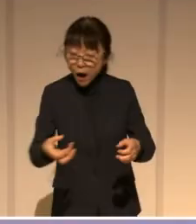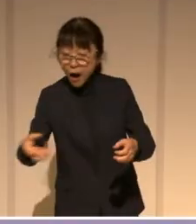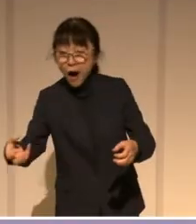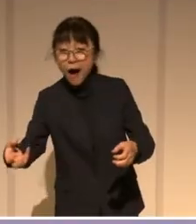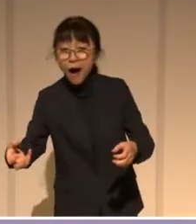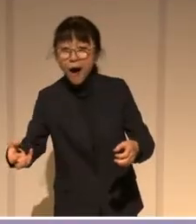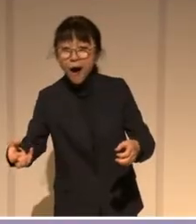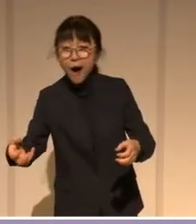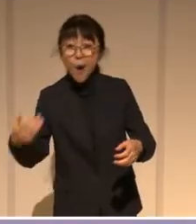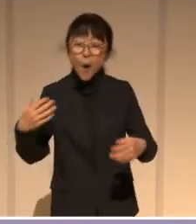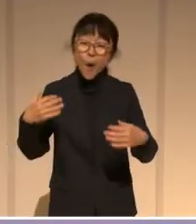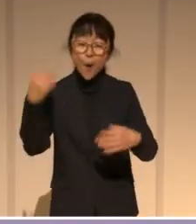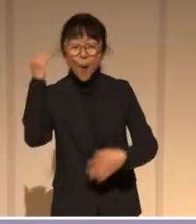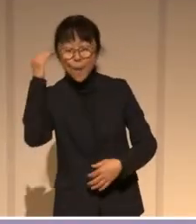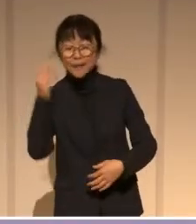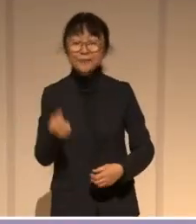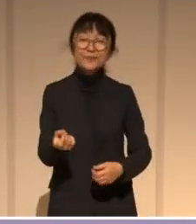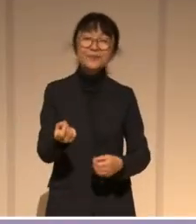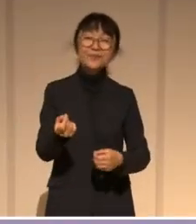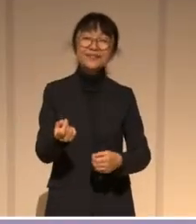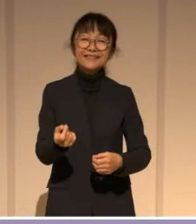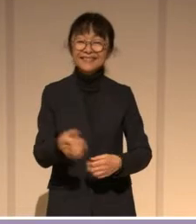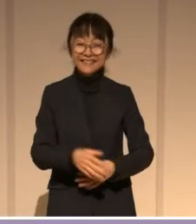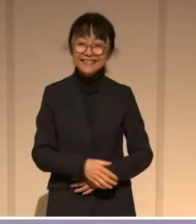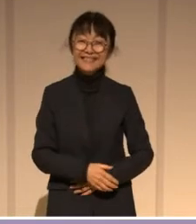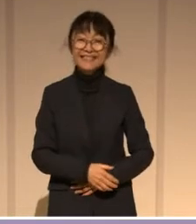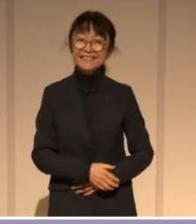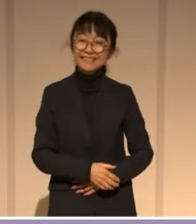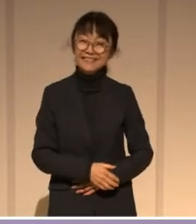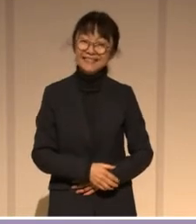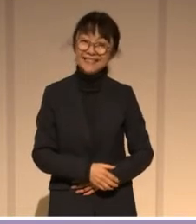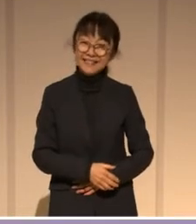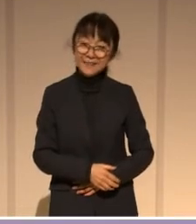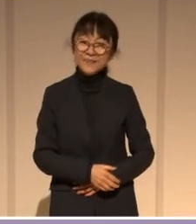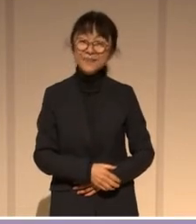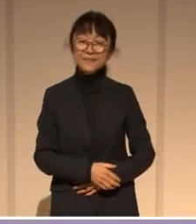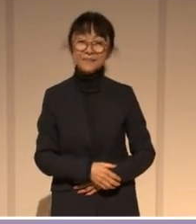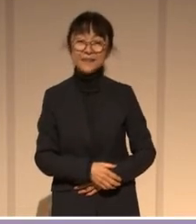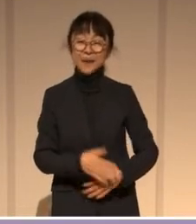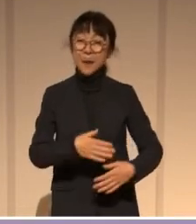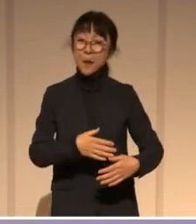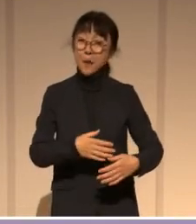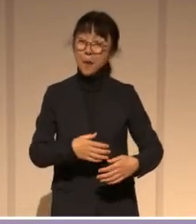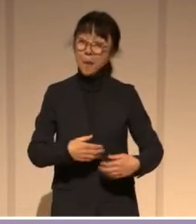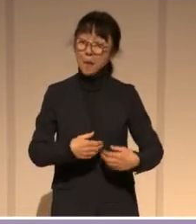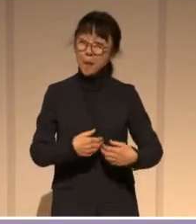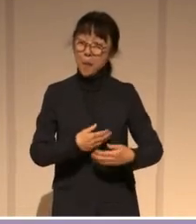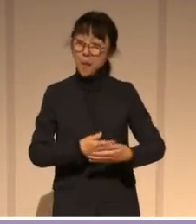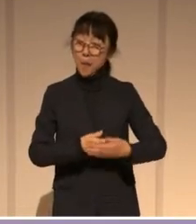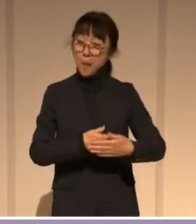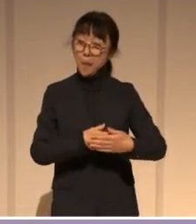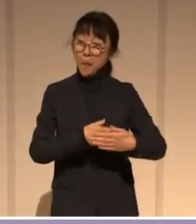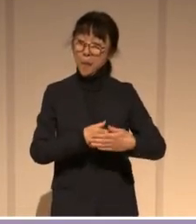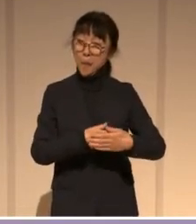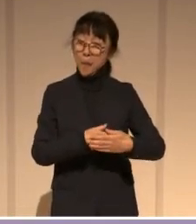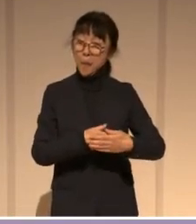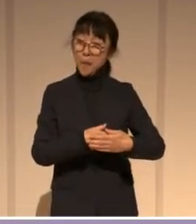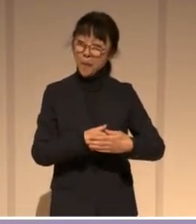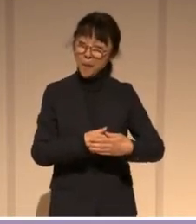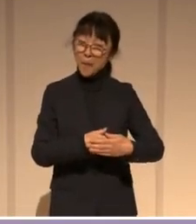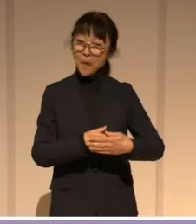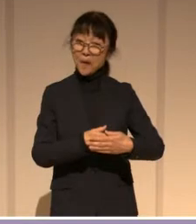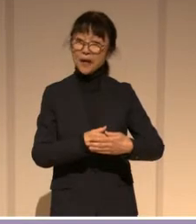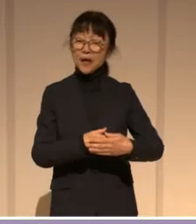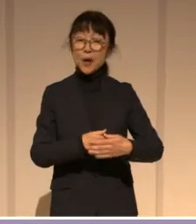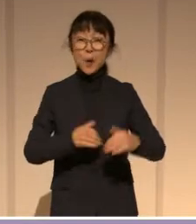ダサいnaa これは俺さがでもやっぱり何かあのねあの